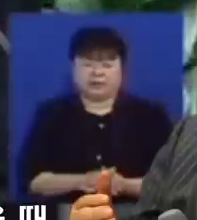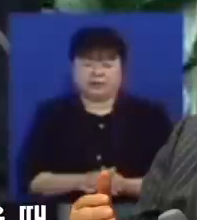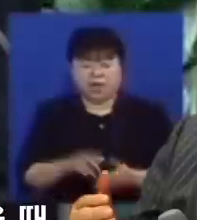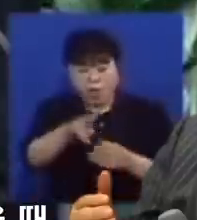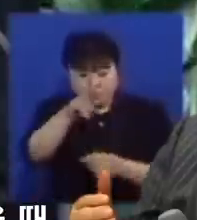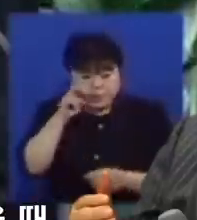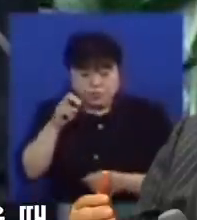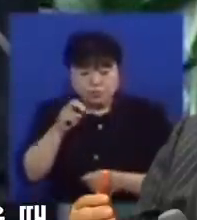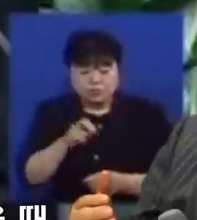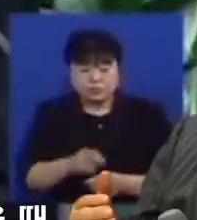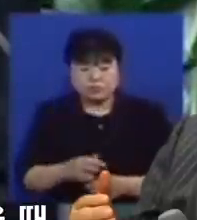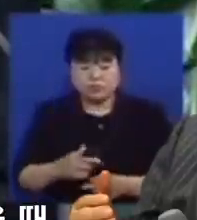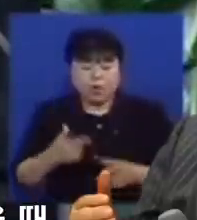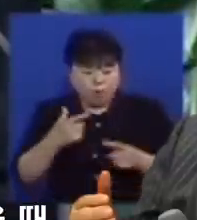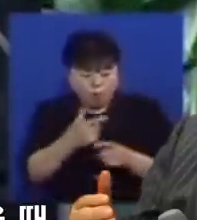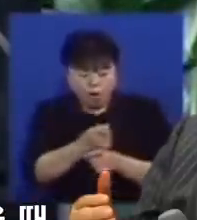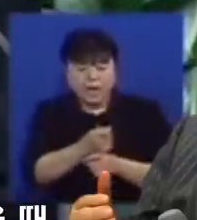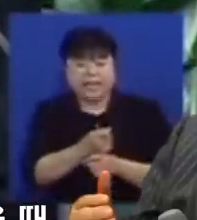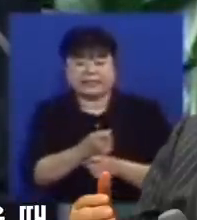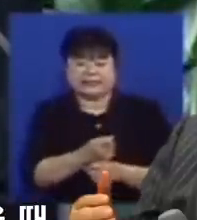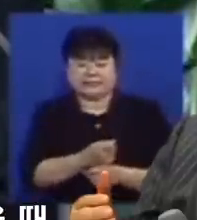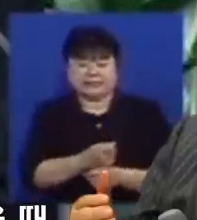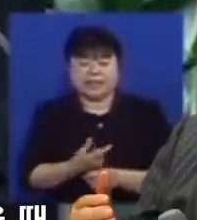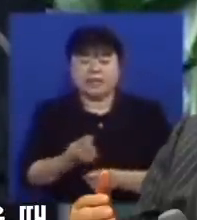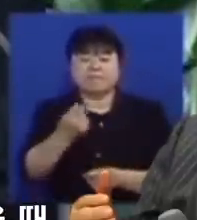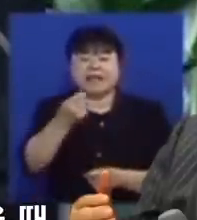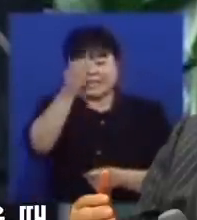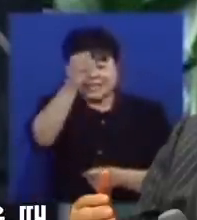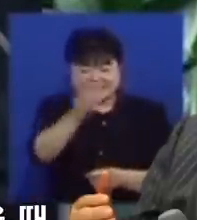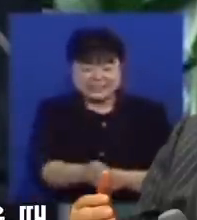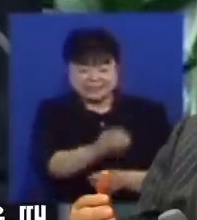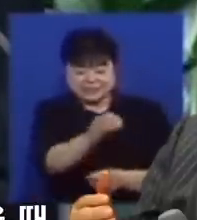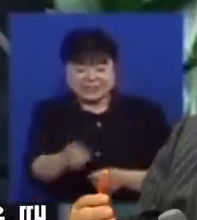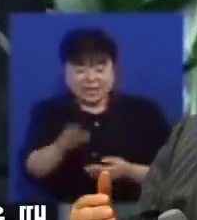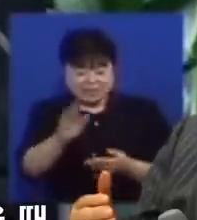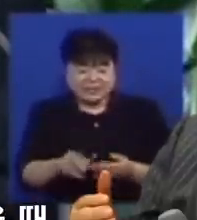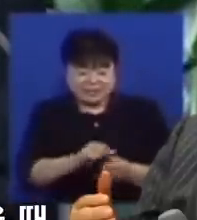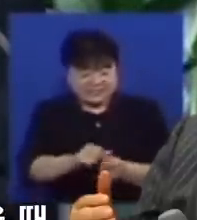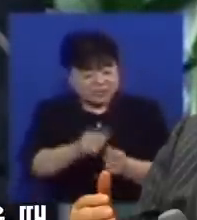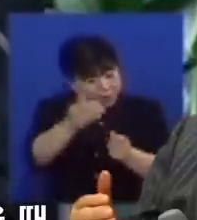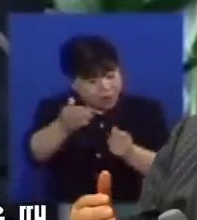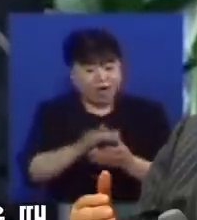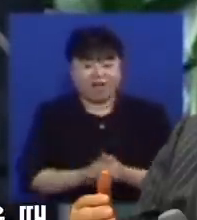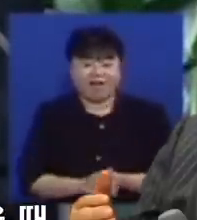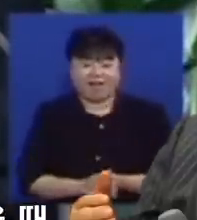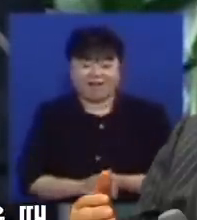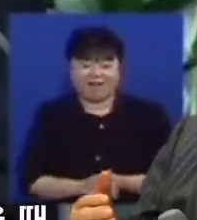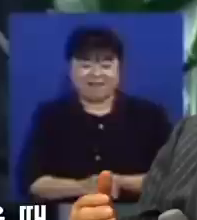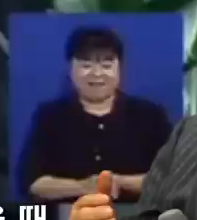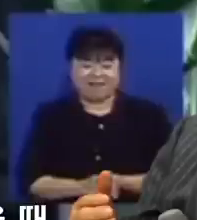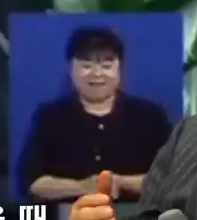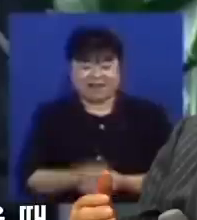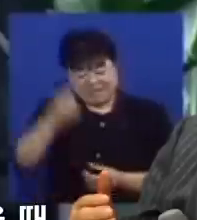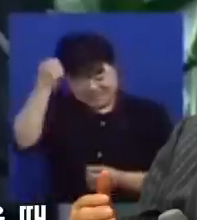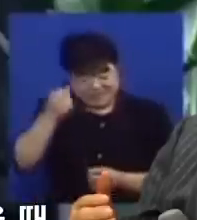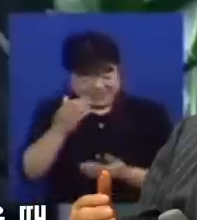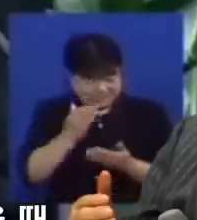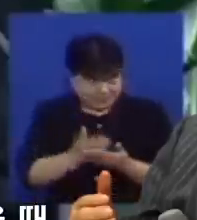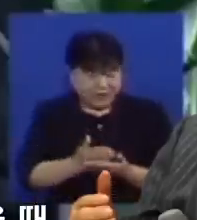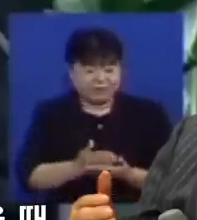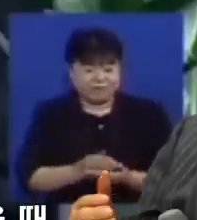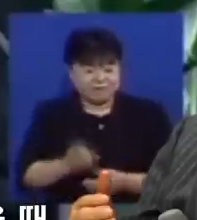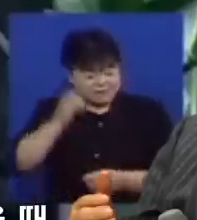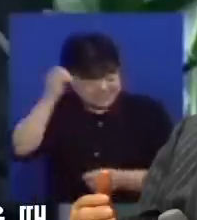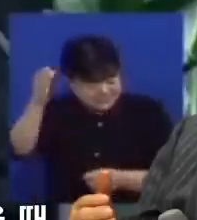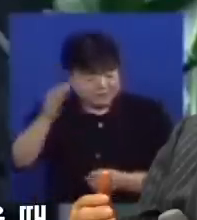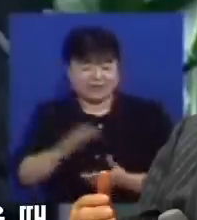미움과 원한을 빨리 십자가 밑에서 씻어버려야 되는 것입니다. 기억할 것도 있지만